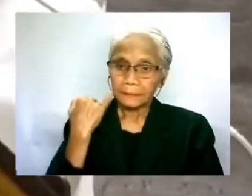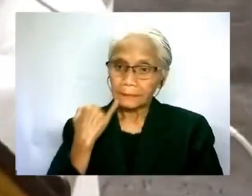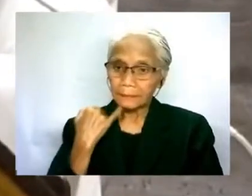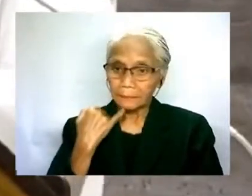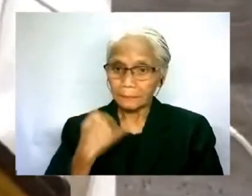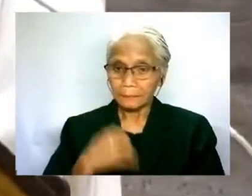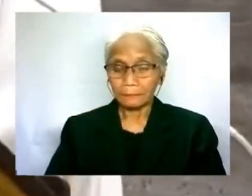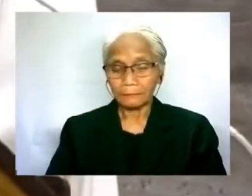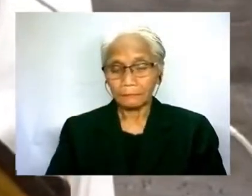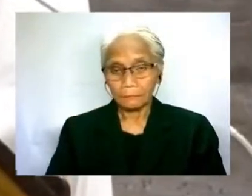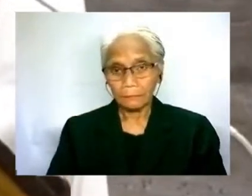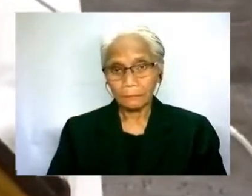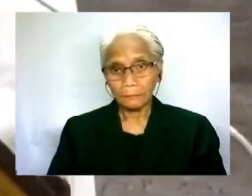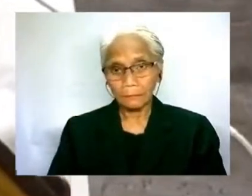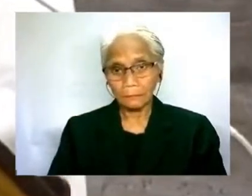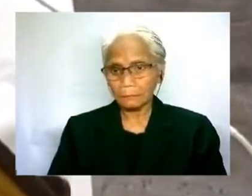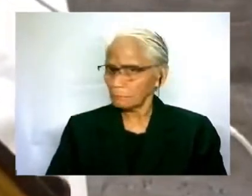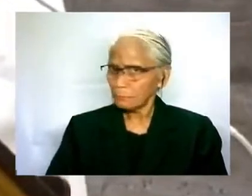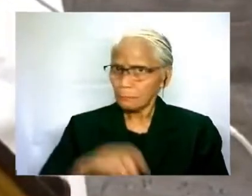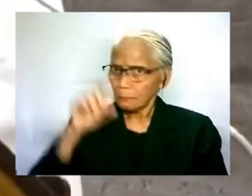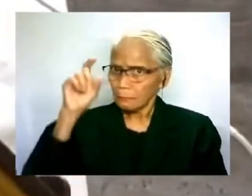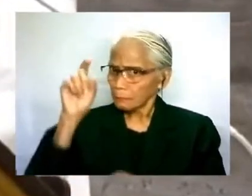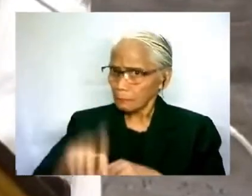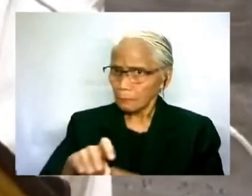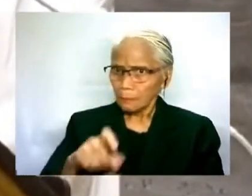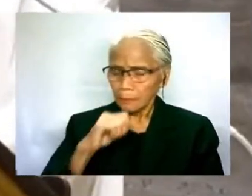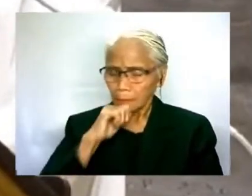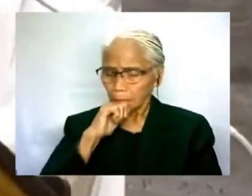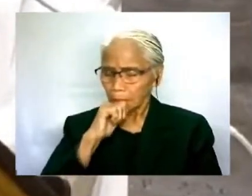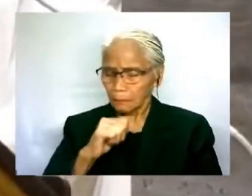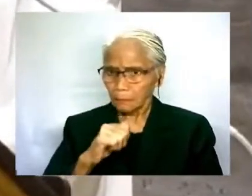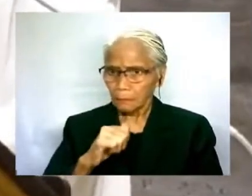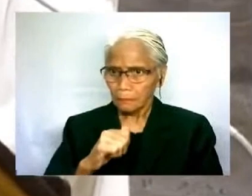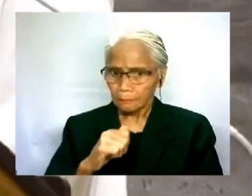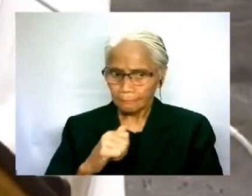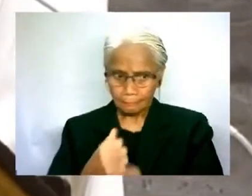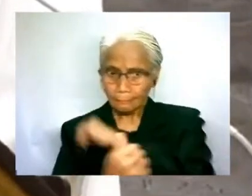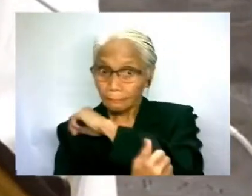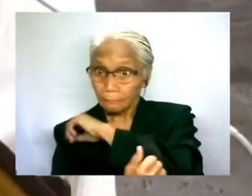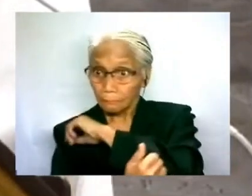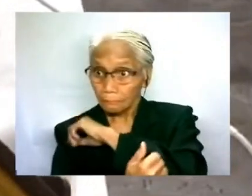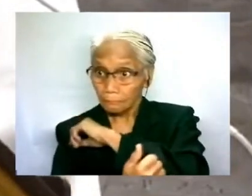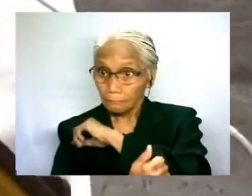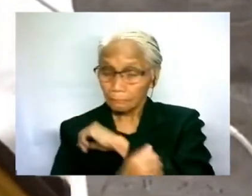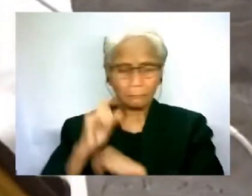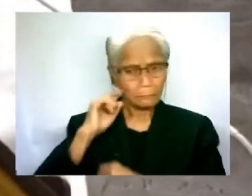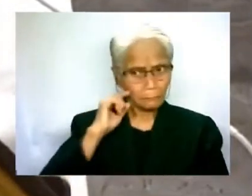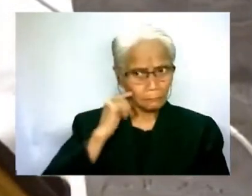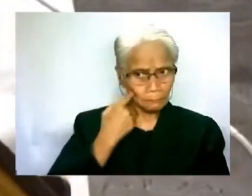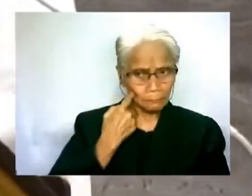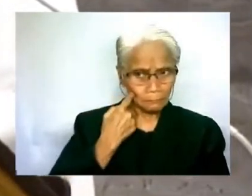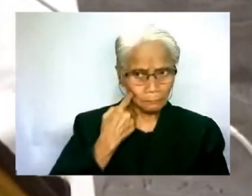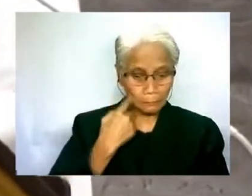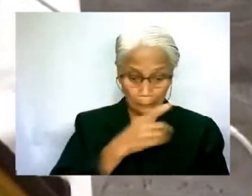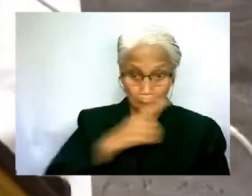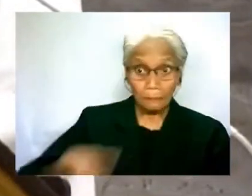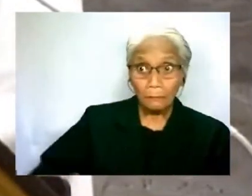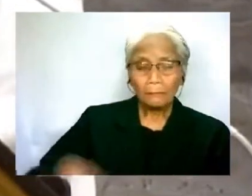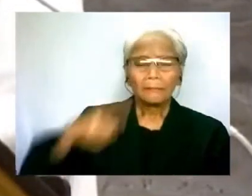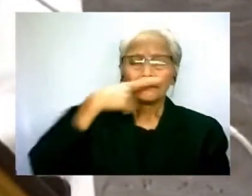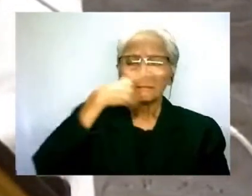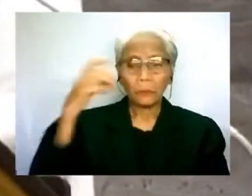Kaya hindi dapat mainggit si Abraham kay David dahil wala siyang kaharian,